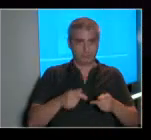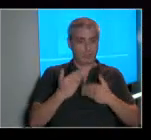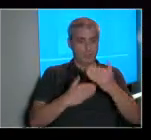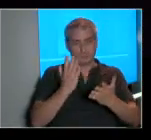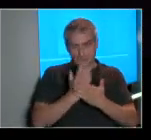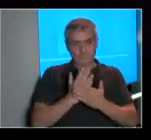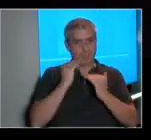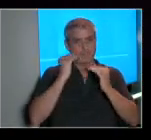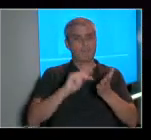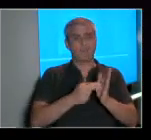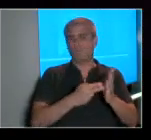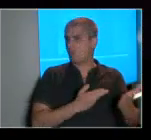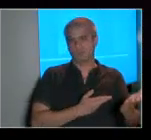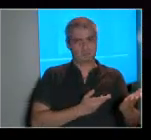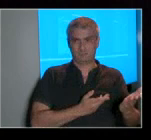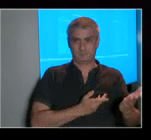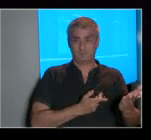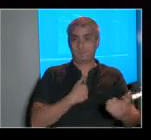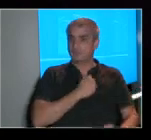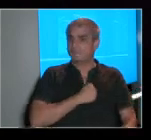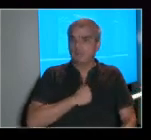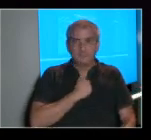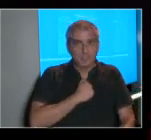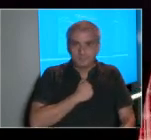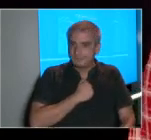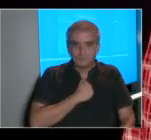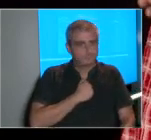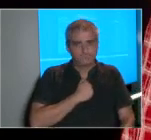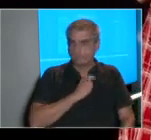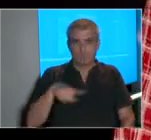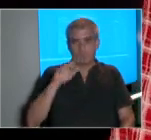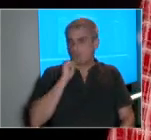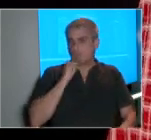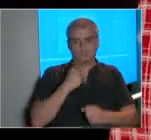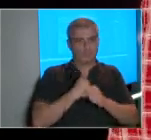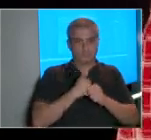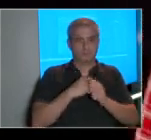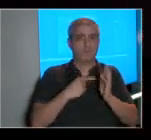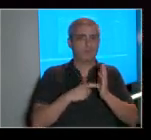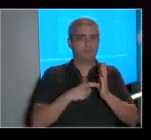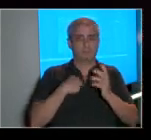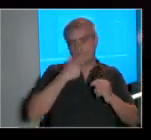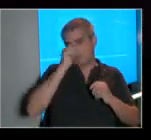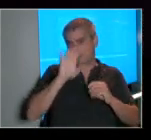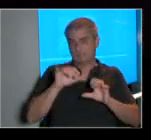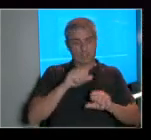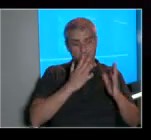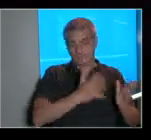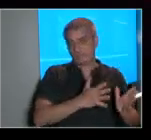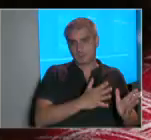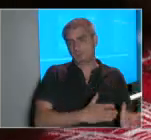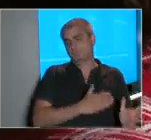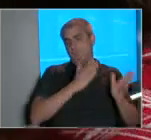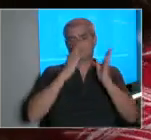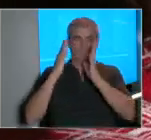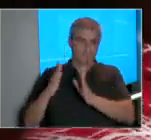מקודמות הן ברמה הפוליטית. ולצערי לא היה רצון פוליטי. ולכן אני עזבתי את המעבדה